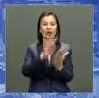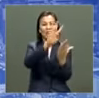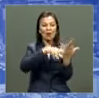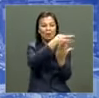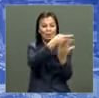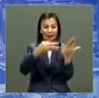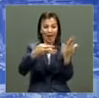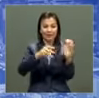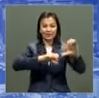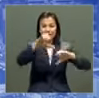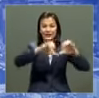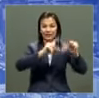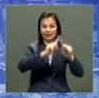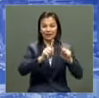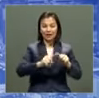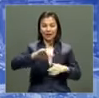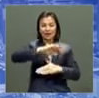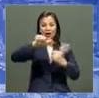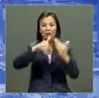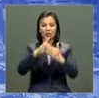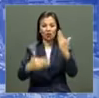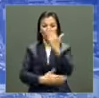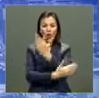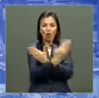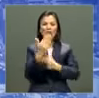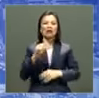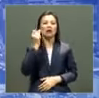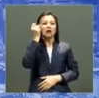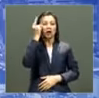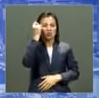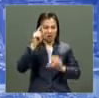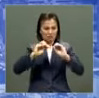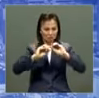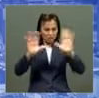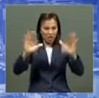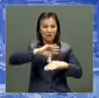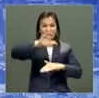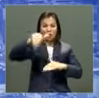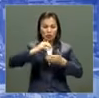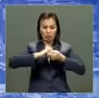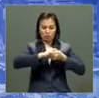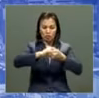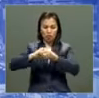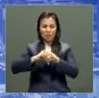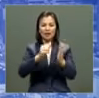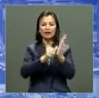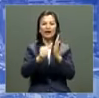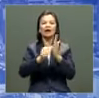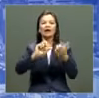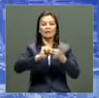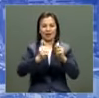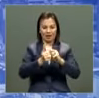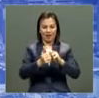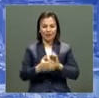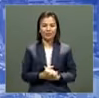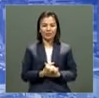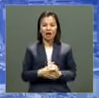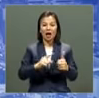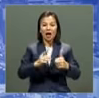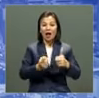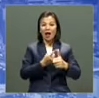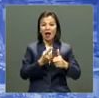นะคะเพื่อที่จะให้ทุกท่านได้มีโอกาสในการสร้างความเข้าใจแล้วก็ให้ความร่วมมือในการแก้ไขปัญหาครั้งนี้ลำดับ